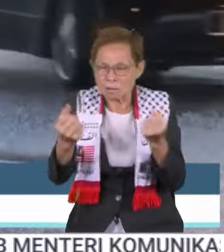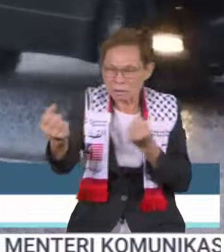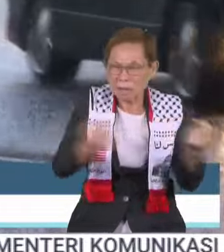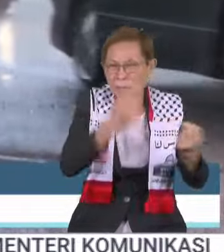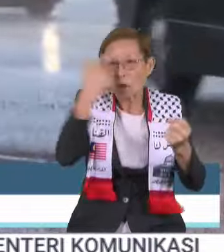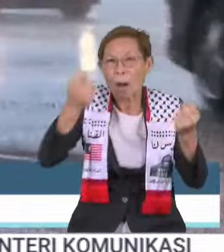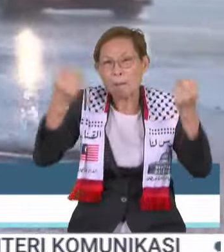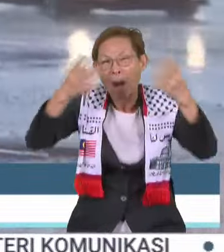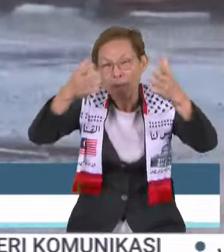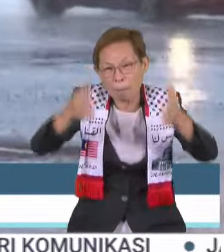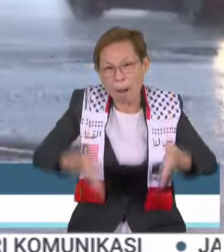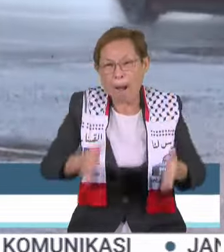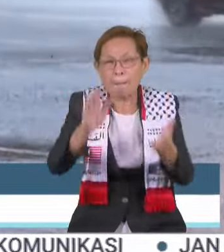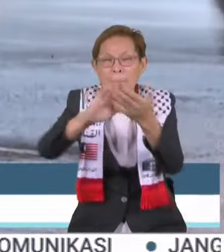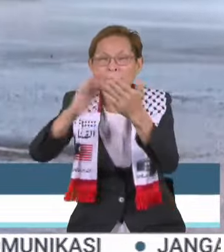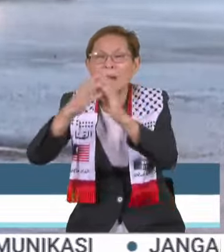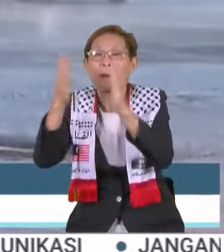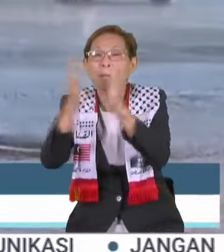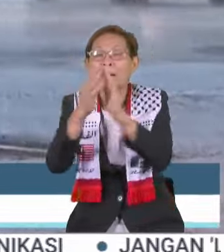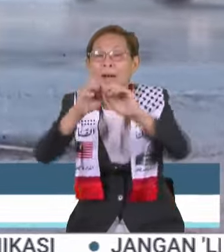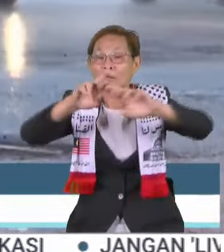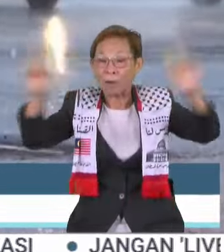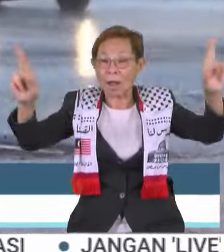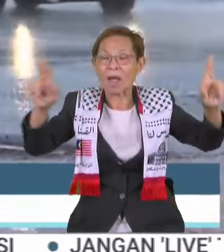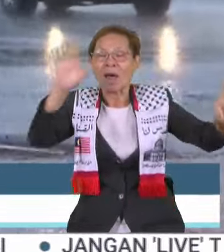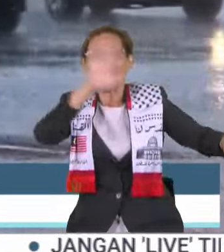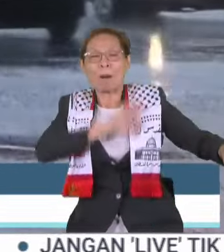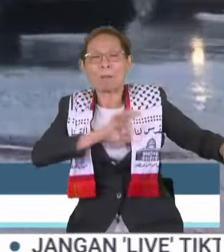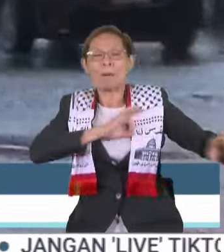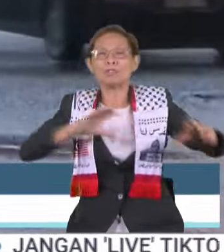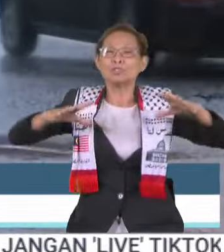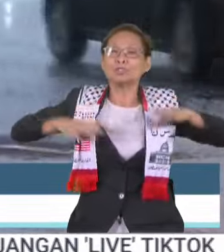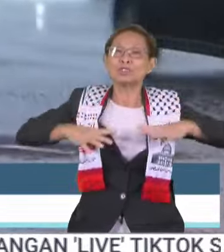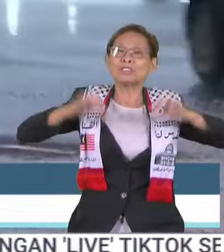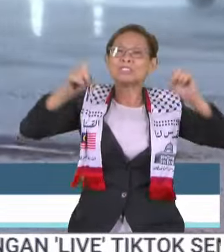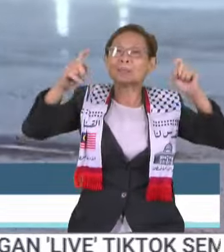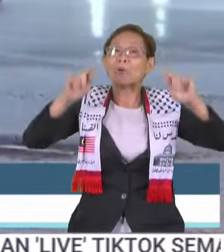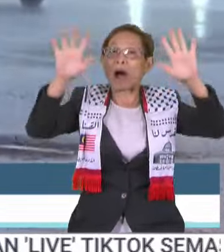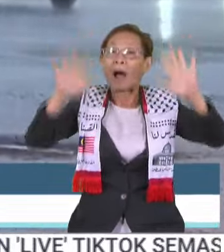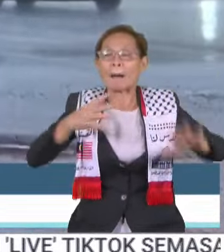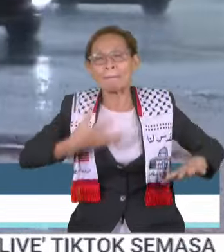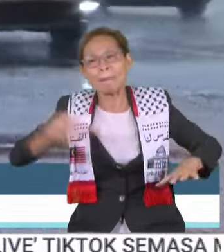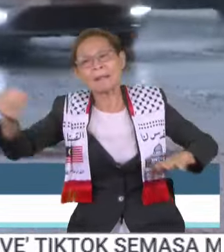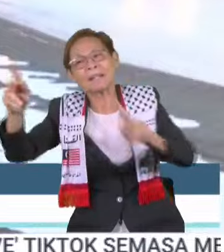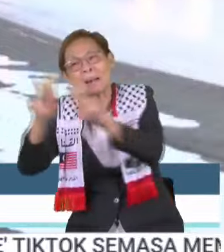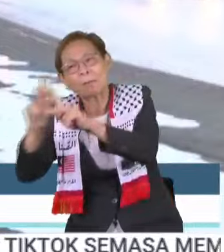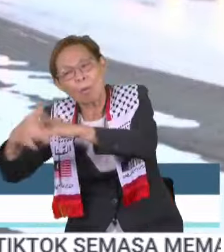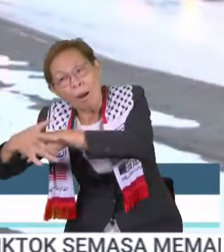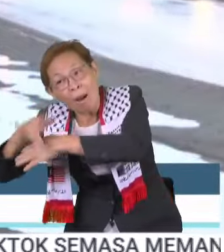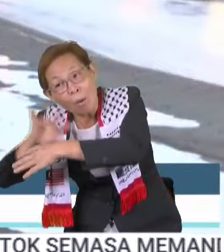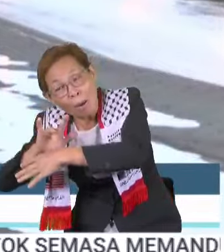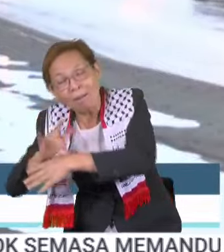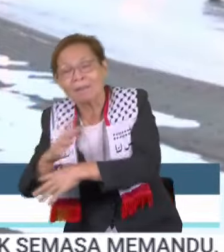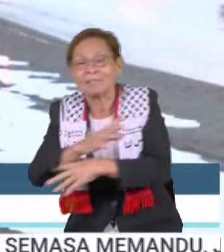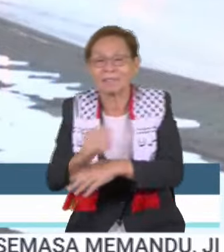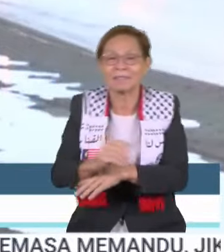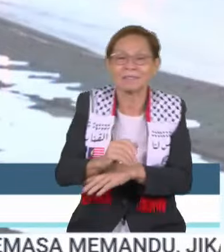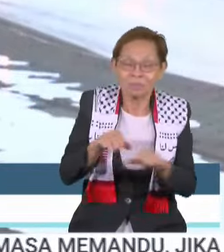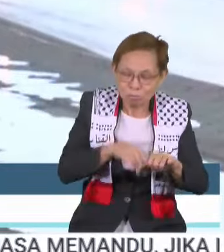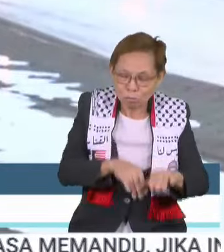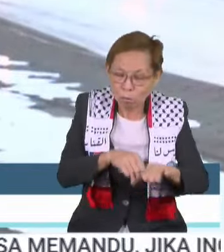kerana kebanyakan warga bandaraya memanfaat cuti hujung minggu untuk balik ke kampung lebih awal. Sementara itu,